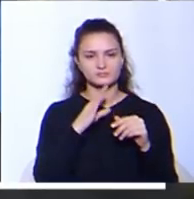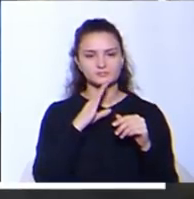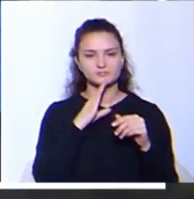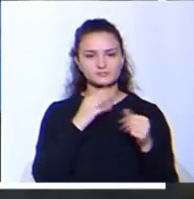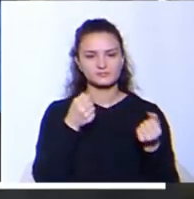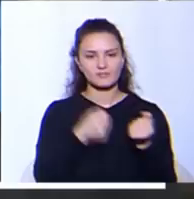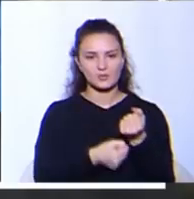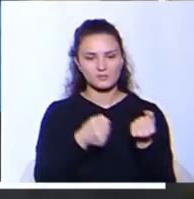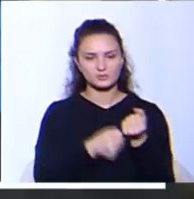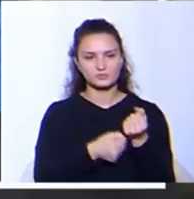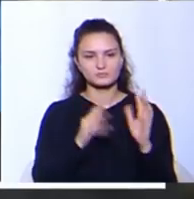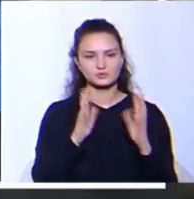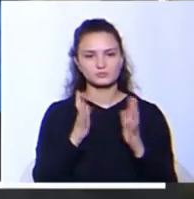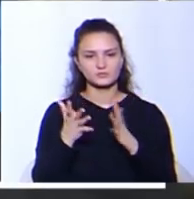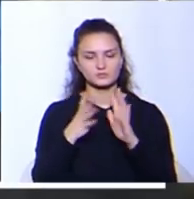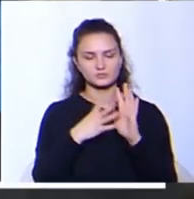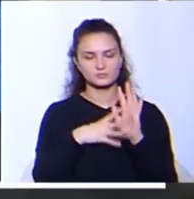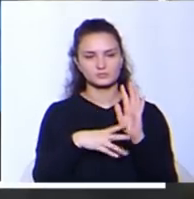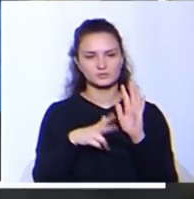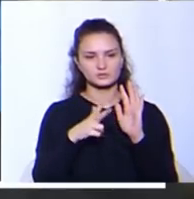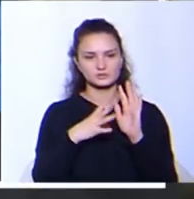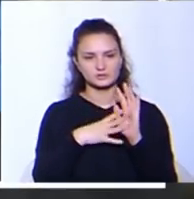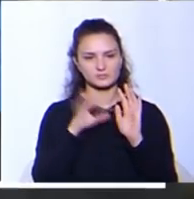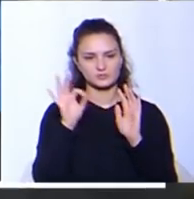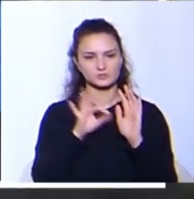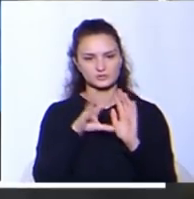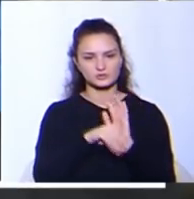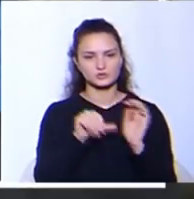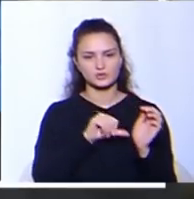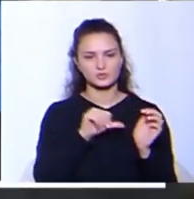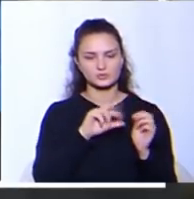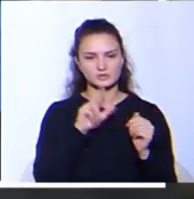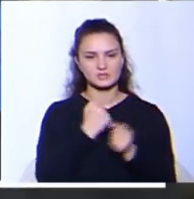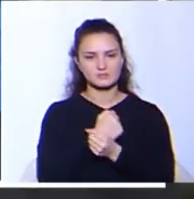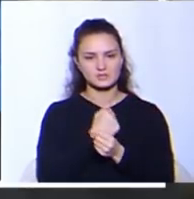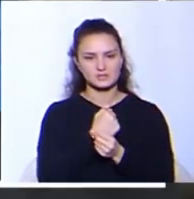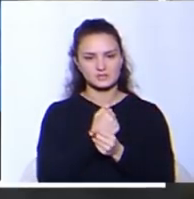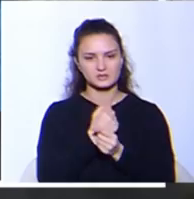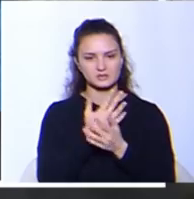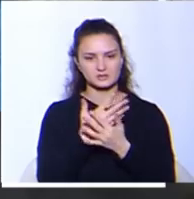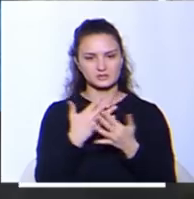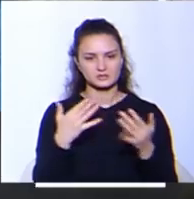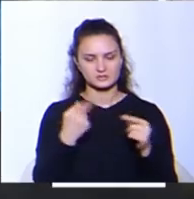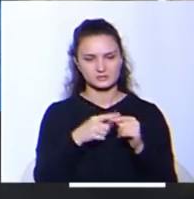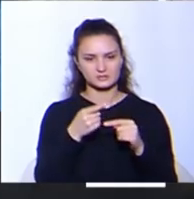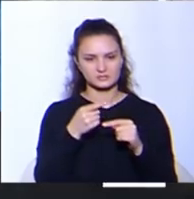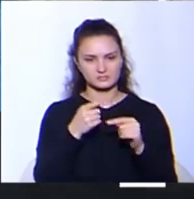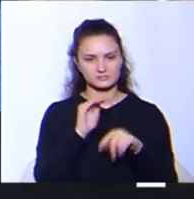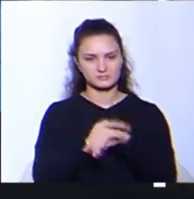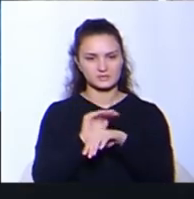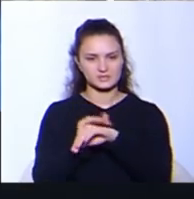ძალადობის და გაუპატიურების შემთხვევათა 99%-ში კი ნარკოტიკული და სპირტიანი საშუალებებით ინტოქსიკაციის